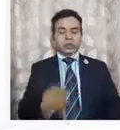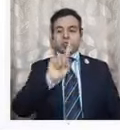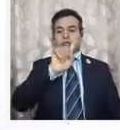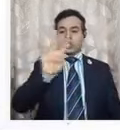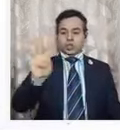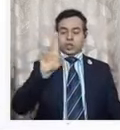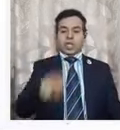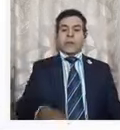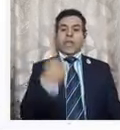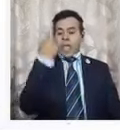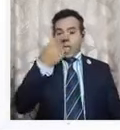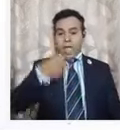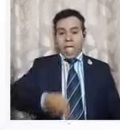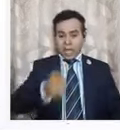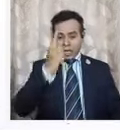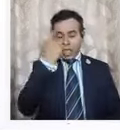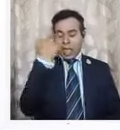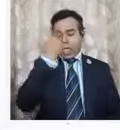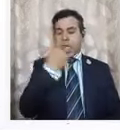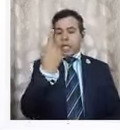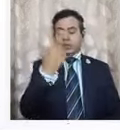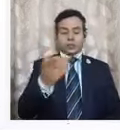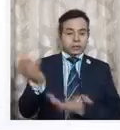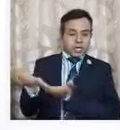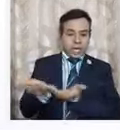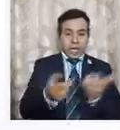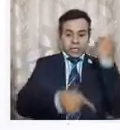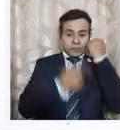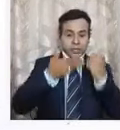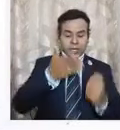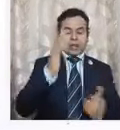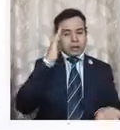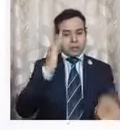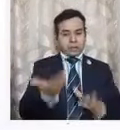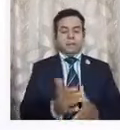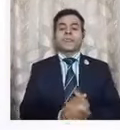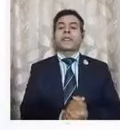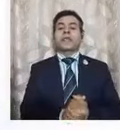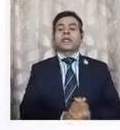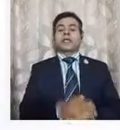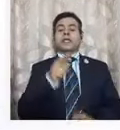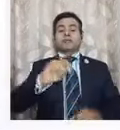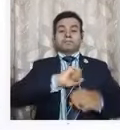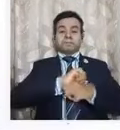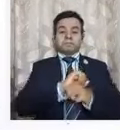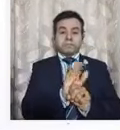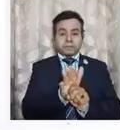হাসপাতালে মৃত্যুবরণ করেছেন 30 জন, বাড়িতে 14 জন এবং হাসপাতালের মৃত অবস্থায় এসেছেন